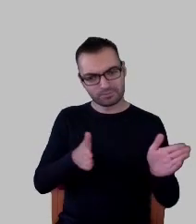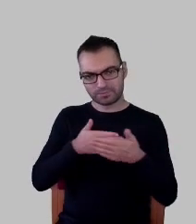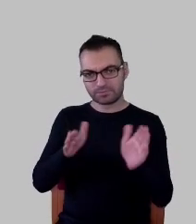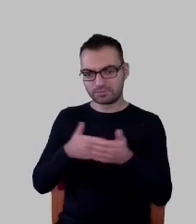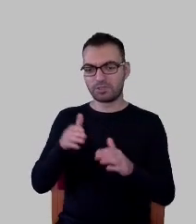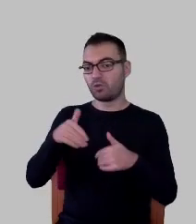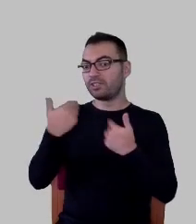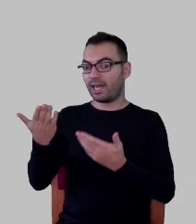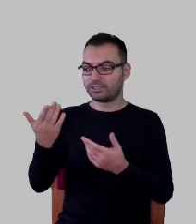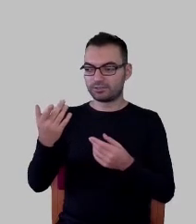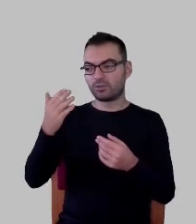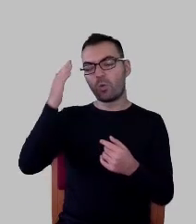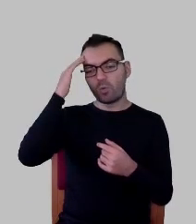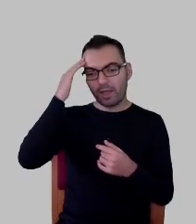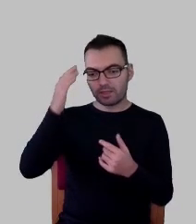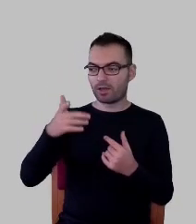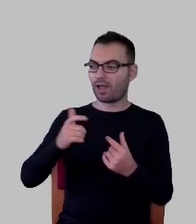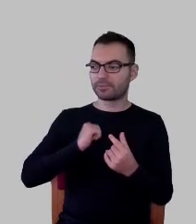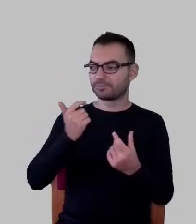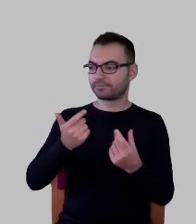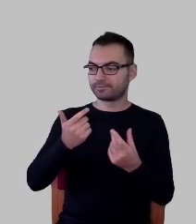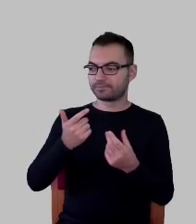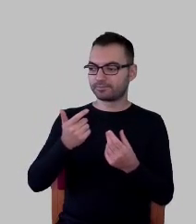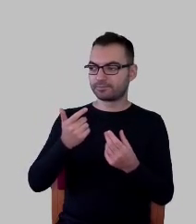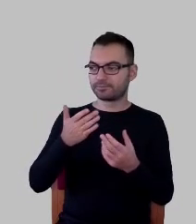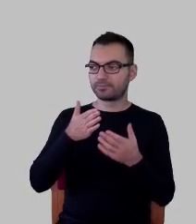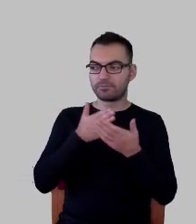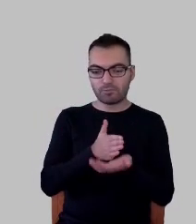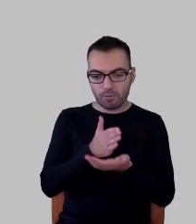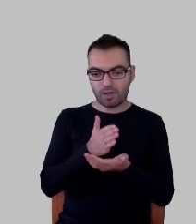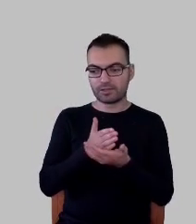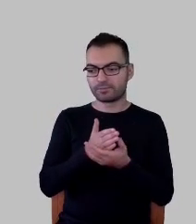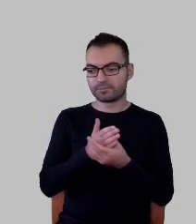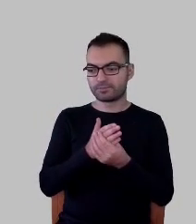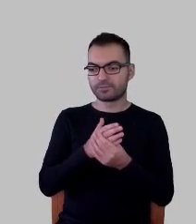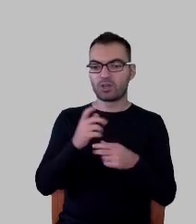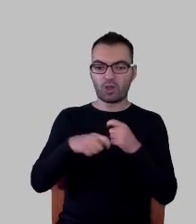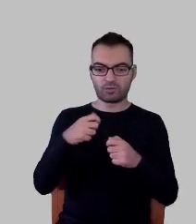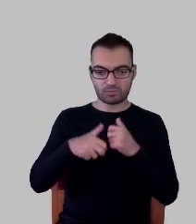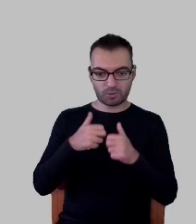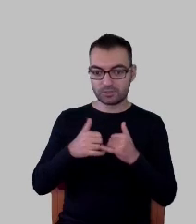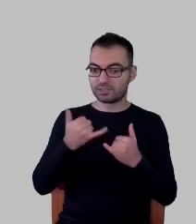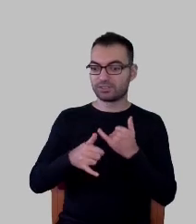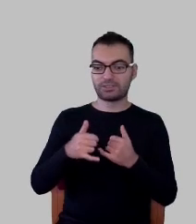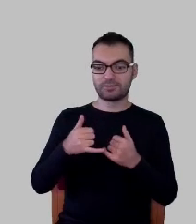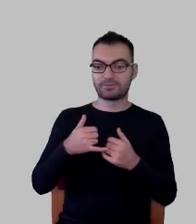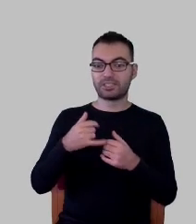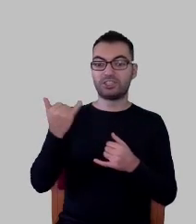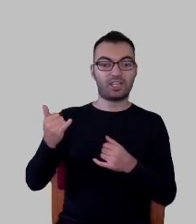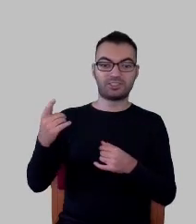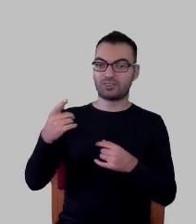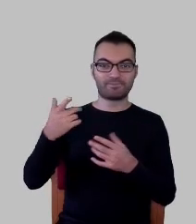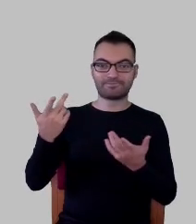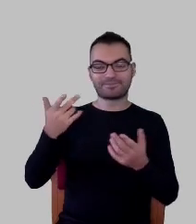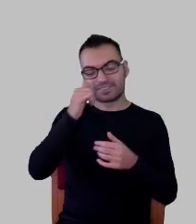może wyposażyć go w takie umiejętności, które pomogą mu rozwiązać problem, a jeżeli nie zależą one od dziecka, to